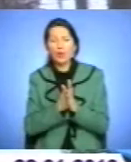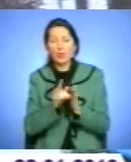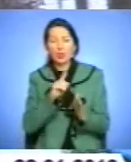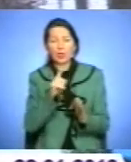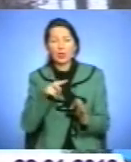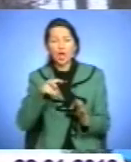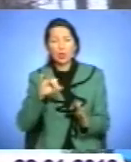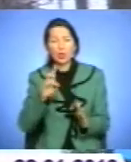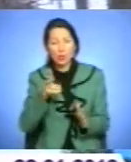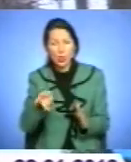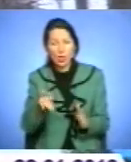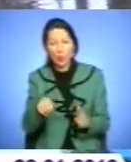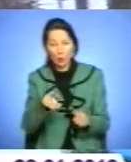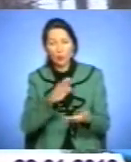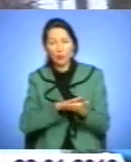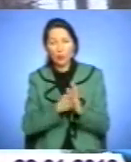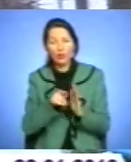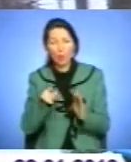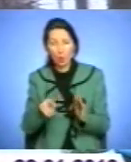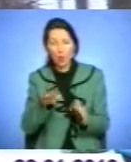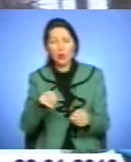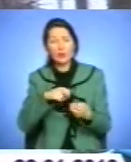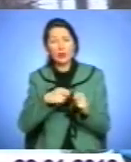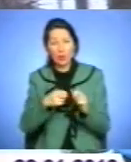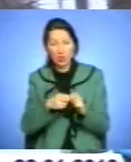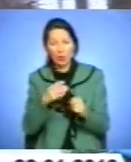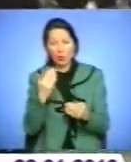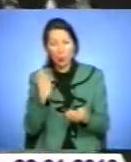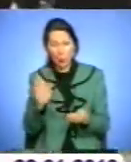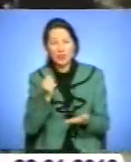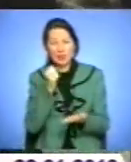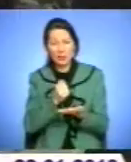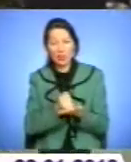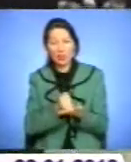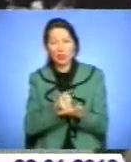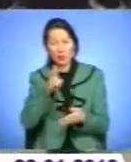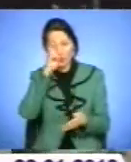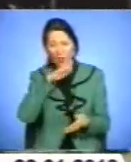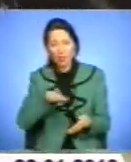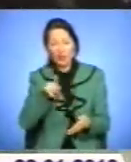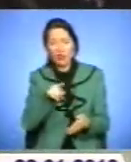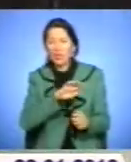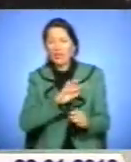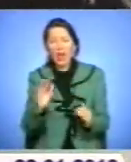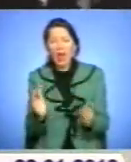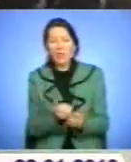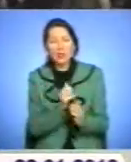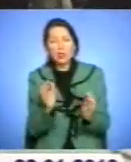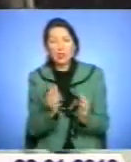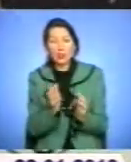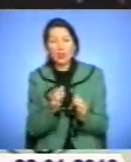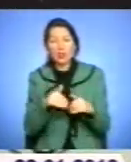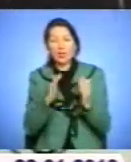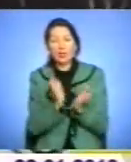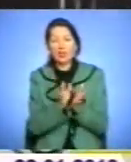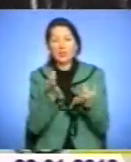вже потім у Станіславові, нинішньому Івано-Франківську, вони були затверджені. Державі тоді не вдалося зберегти цілісність і незалежність, але